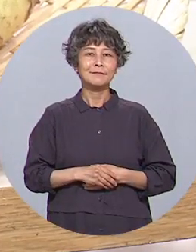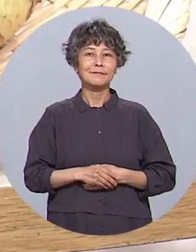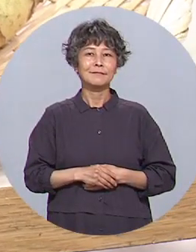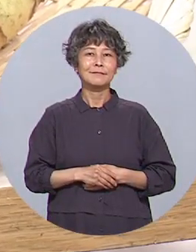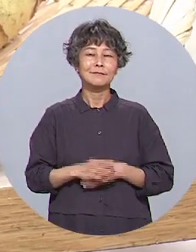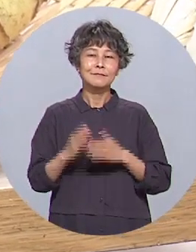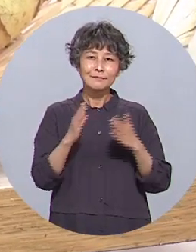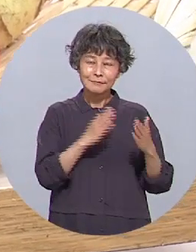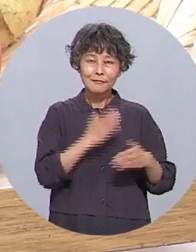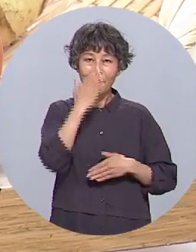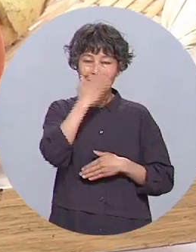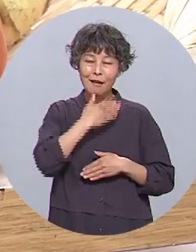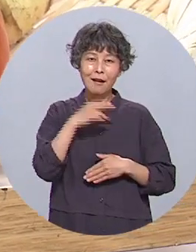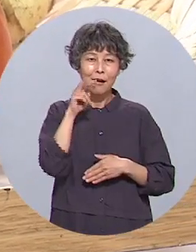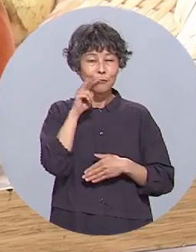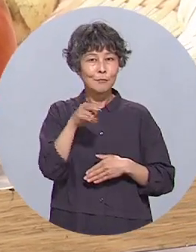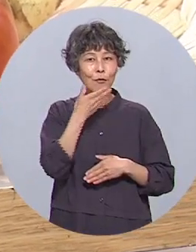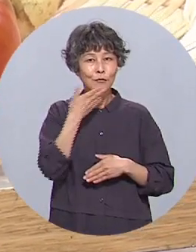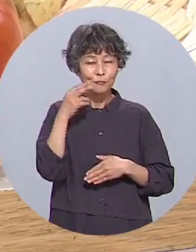ああ、美味しそうですね。